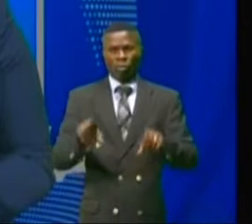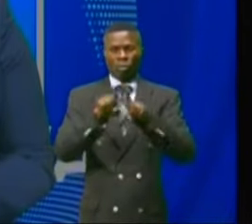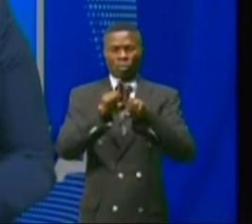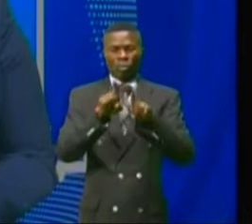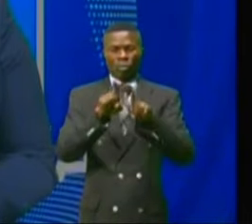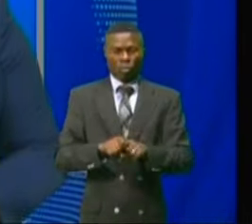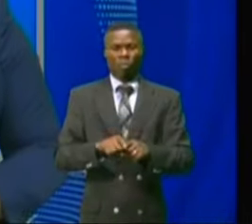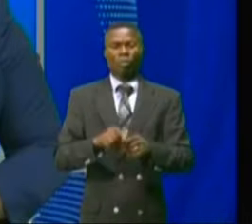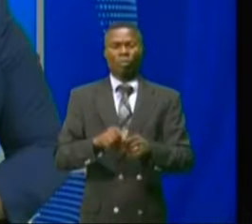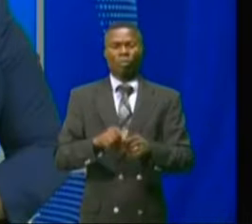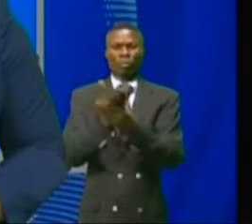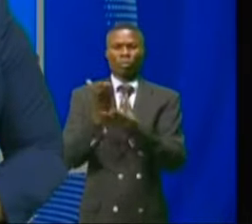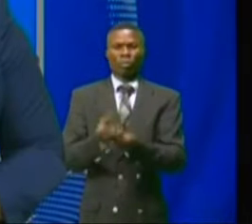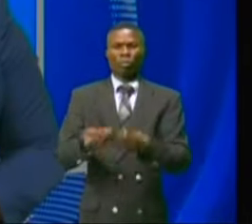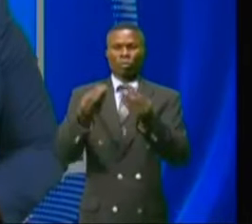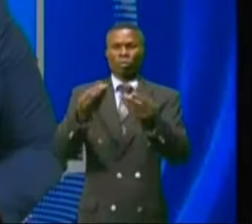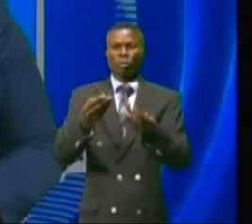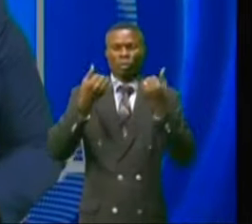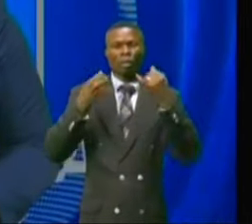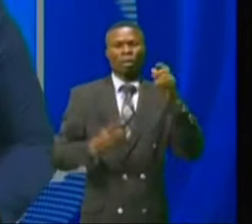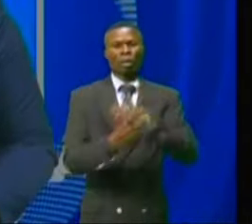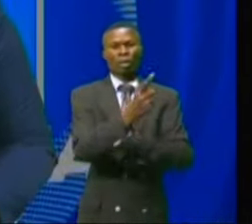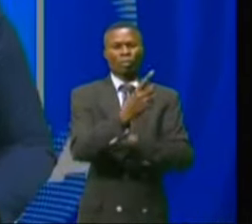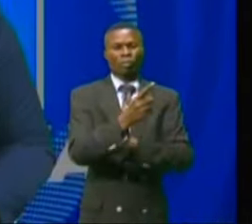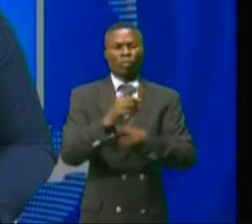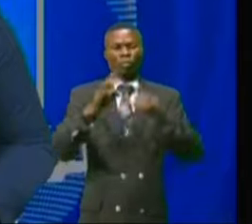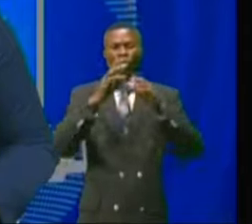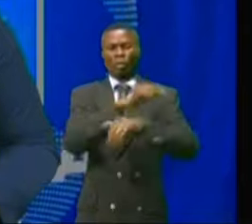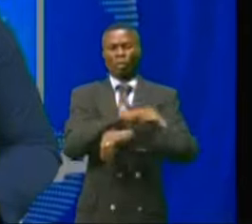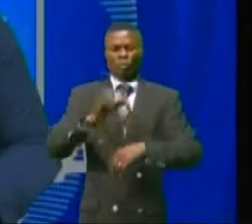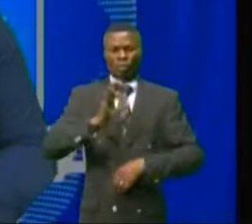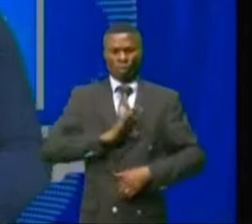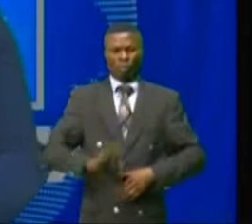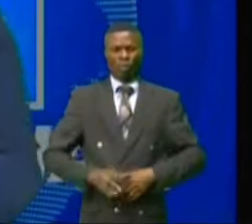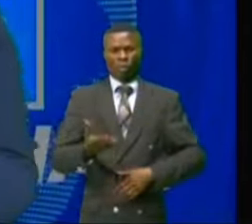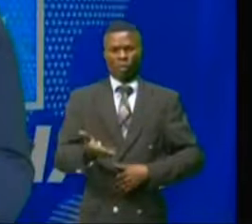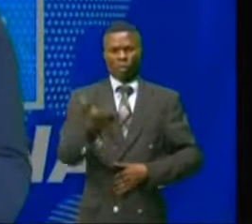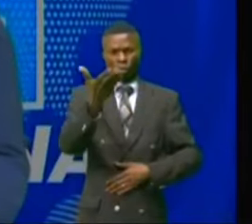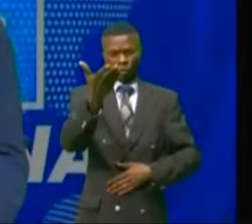un mémorandum de dénonciation au palais de la nation, Rodépanda.